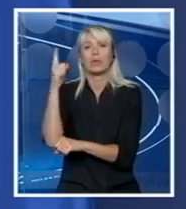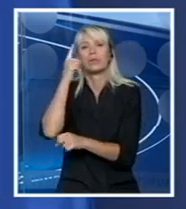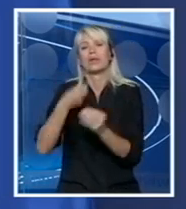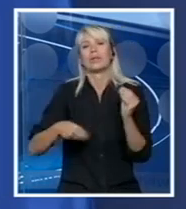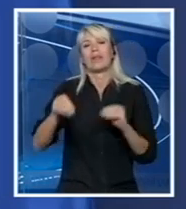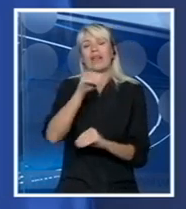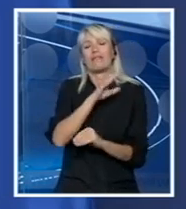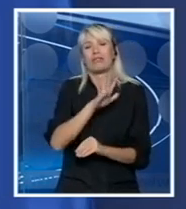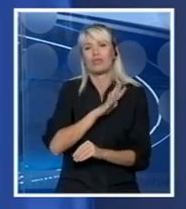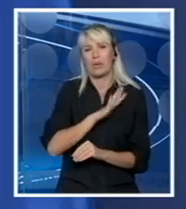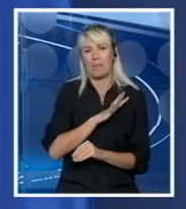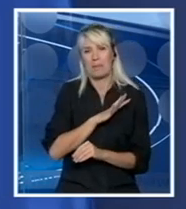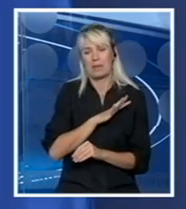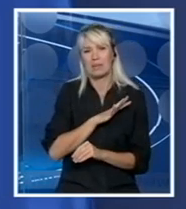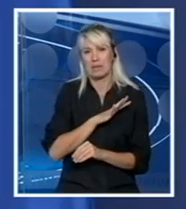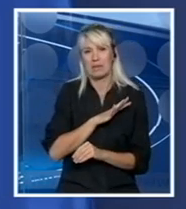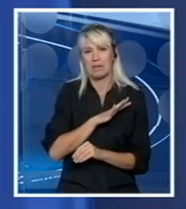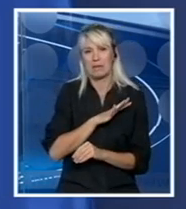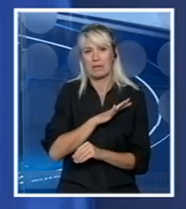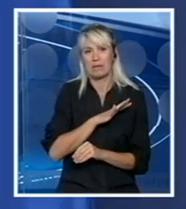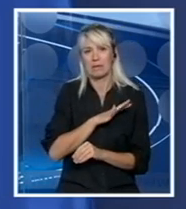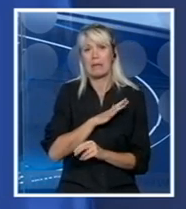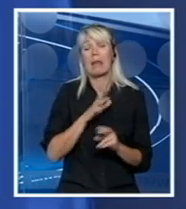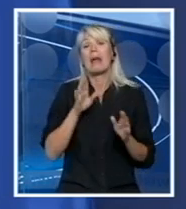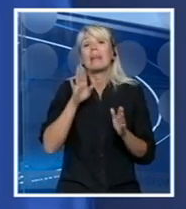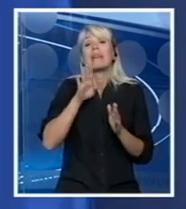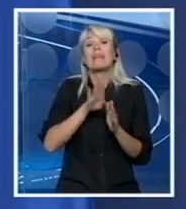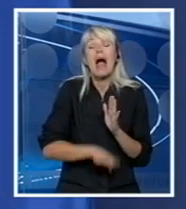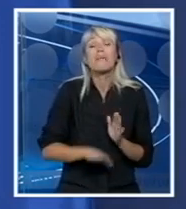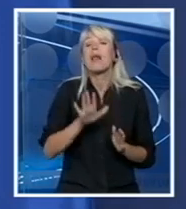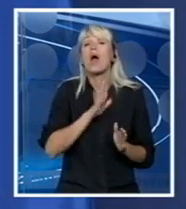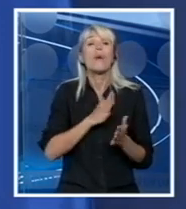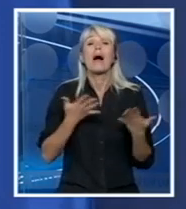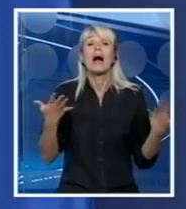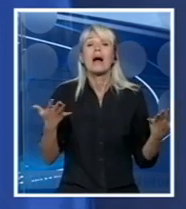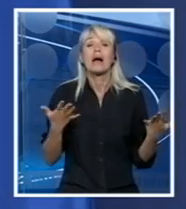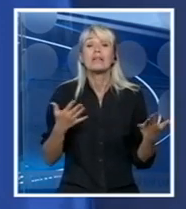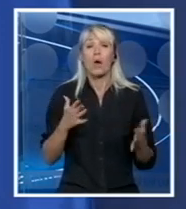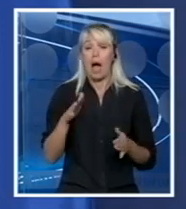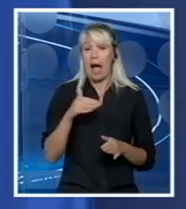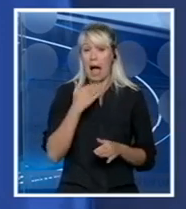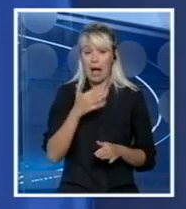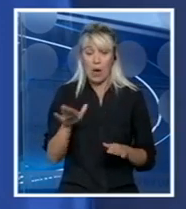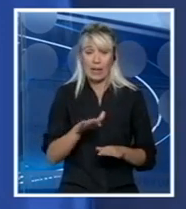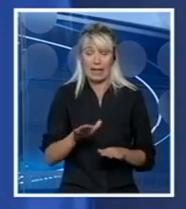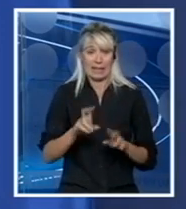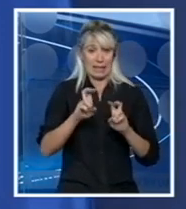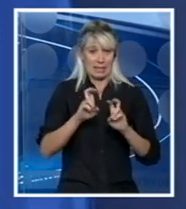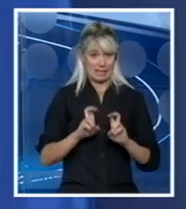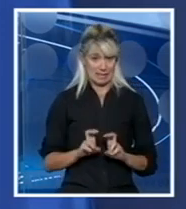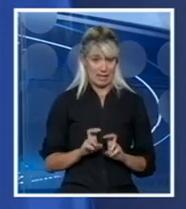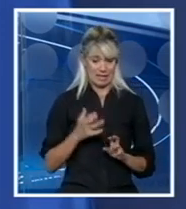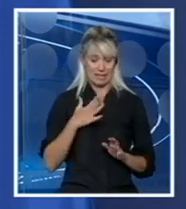rizika. Najmanje je povećanje rizika kada dete sedi u svojoj klupi. Prethodno